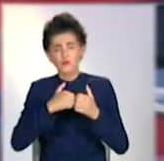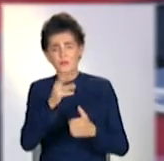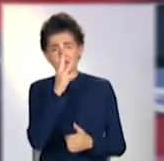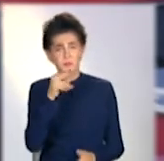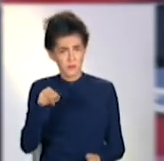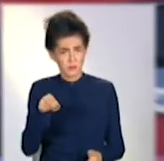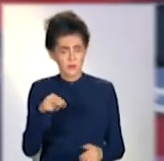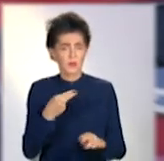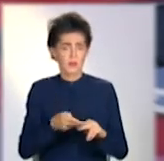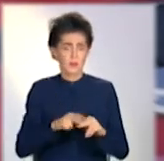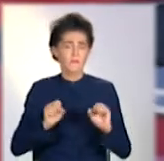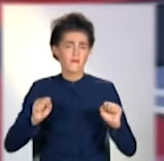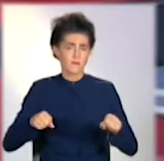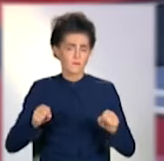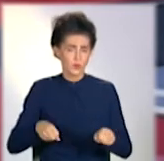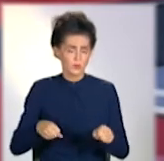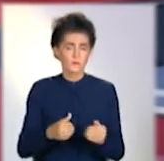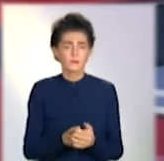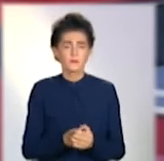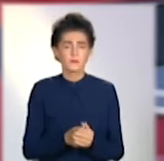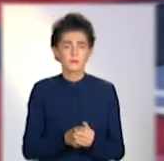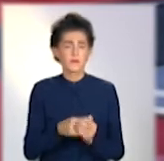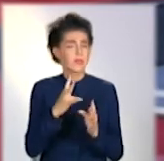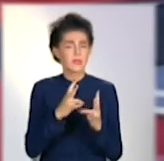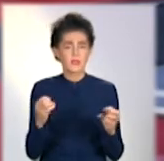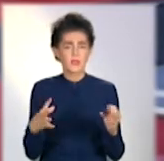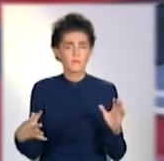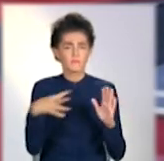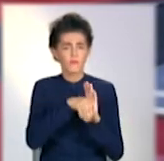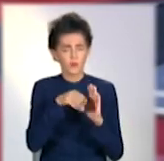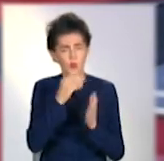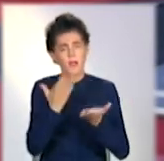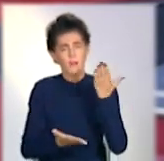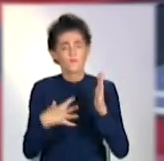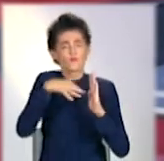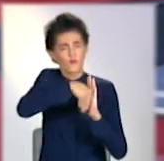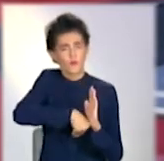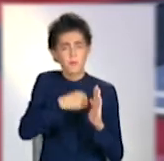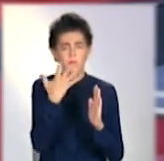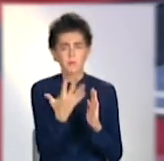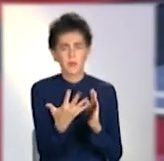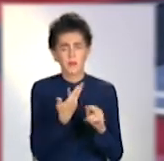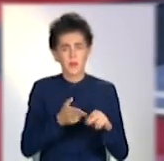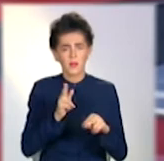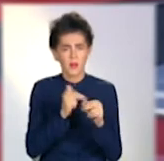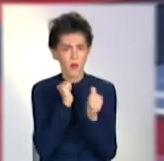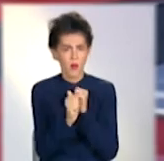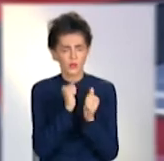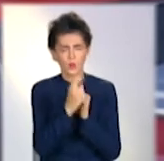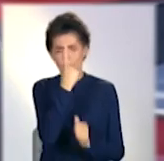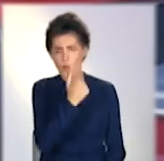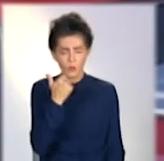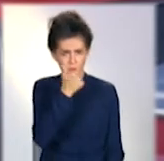плата, може не включати будь-які найгірші 5 років підряд.